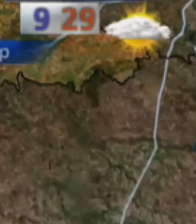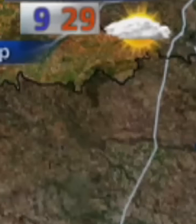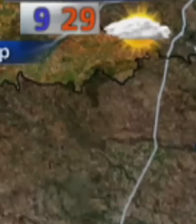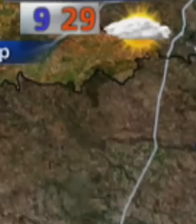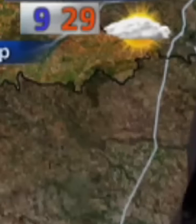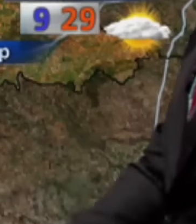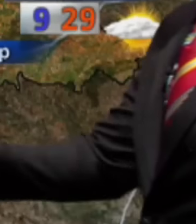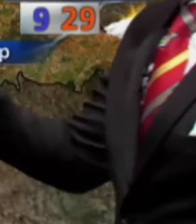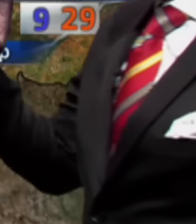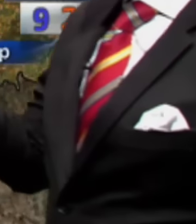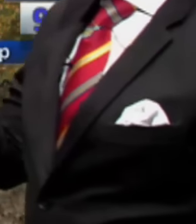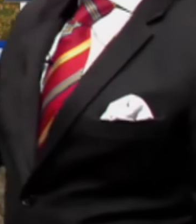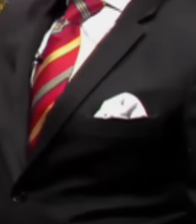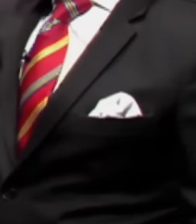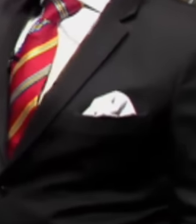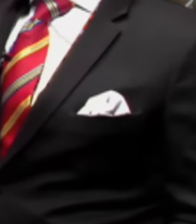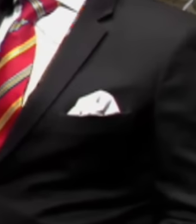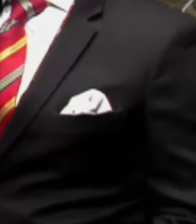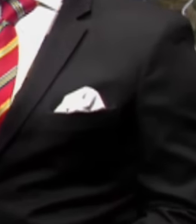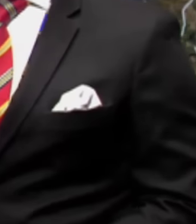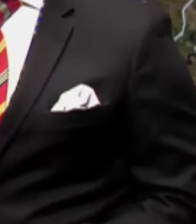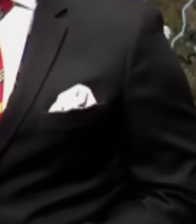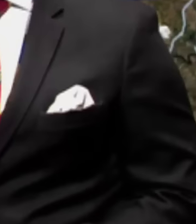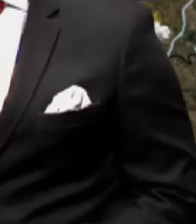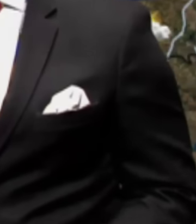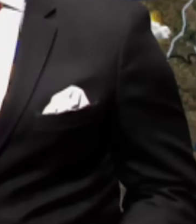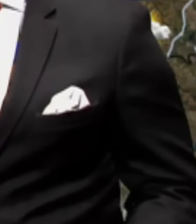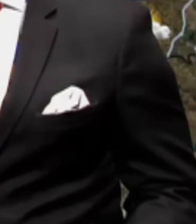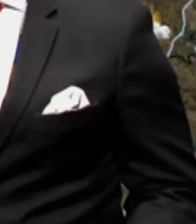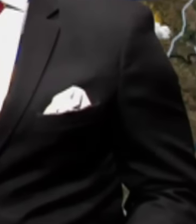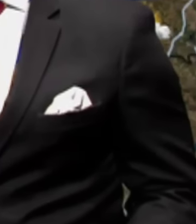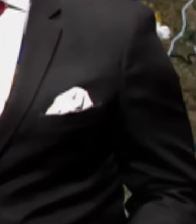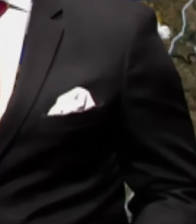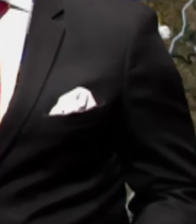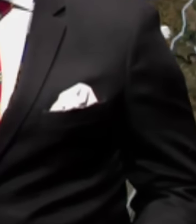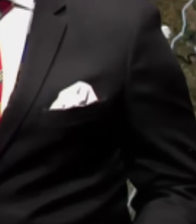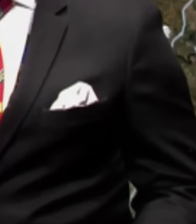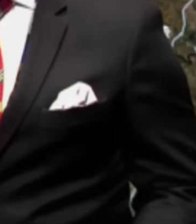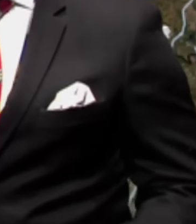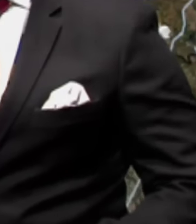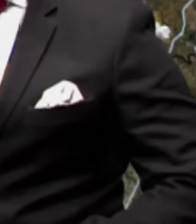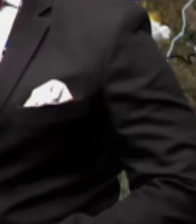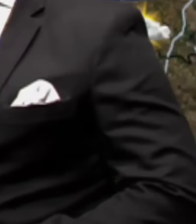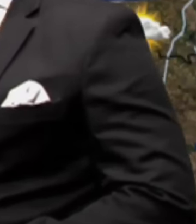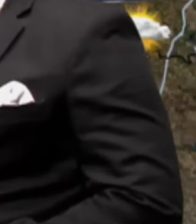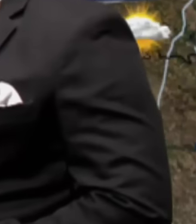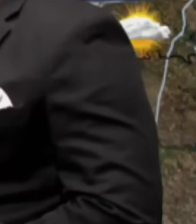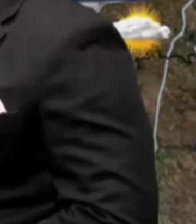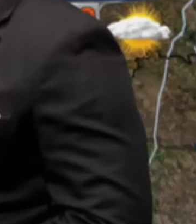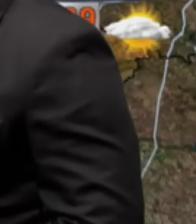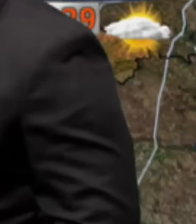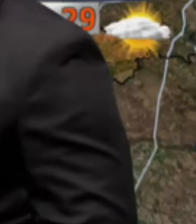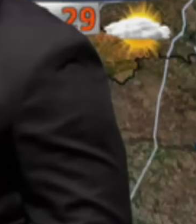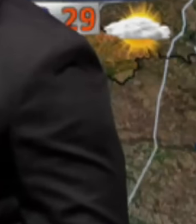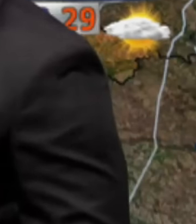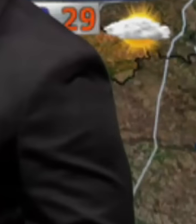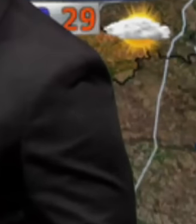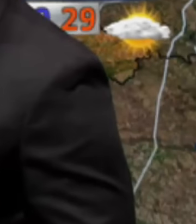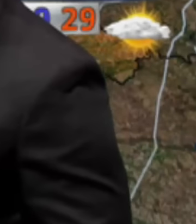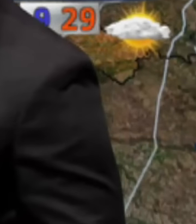e mene ka o fela re setse le Lichtenberg o tla jela ka hore ka Mafikeng le teng o tla tšhese khona isa re kgadi di rita ho mashume a mararo a metso e mong ka o fela re shebile